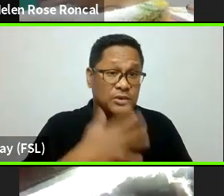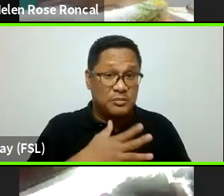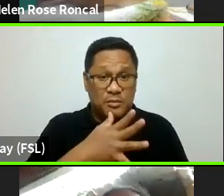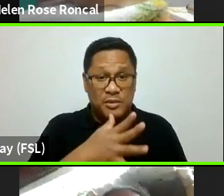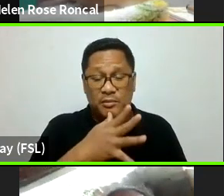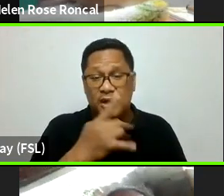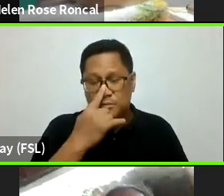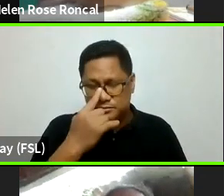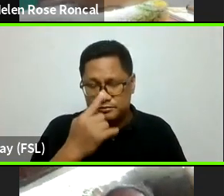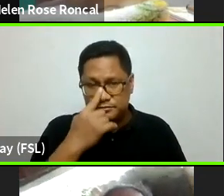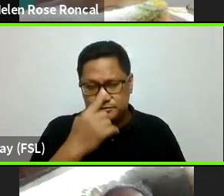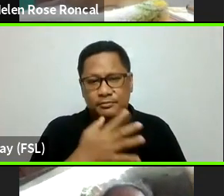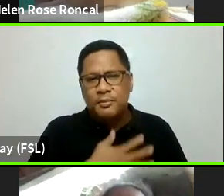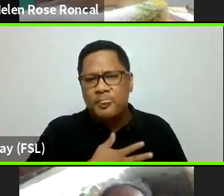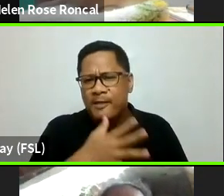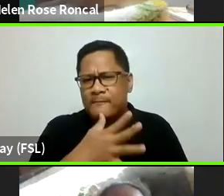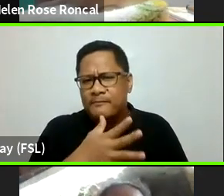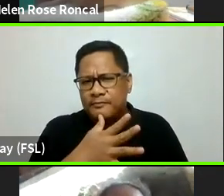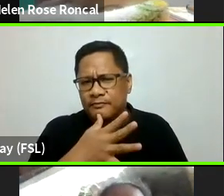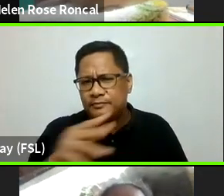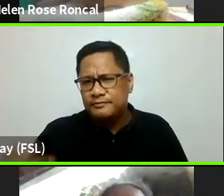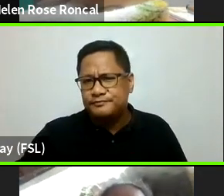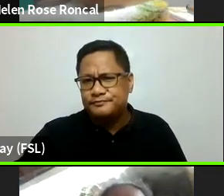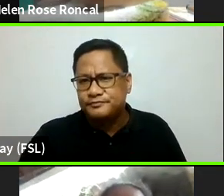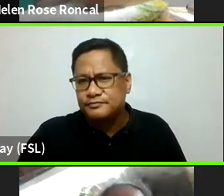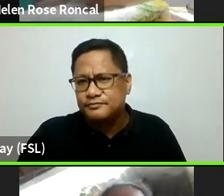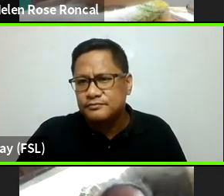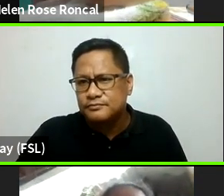ko rin. Yung mother ko. Tsaka lahat po ng nakita ko.